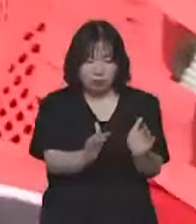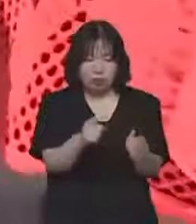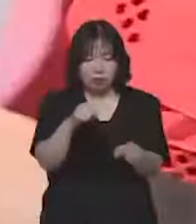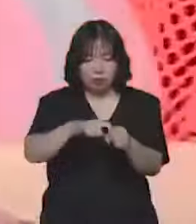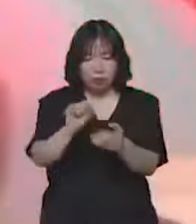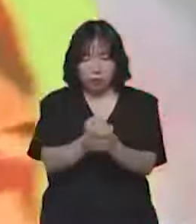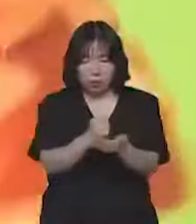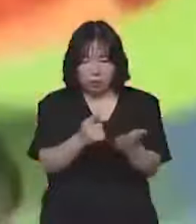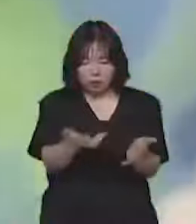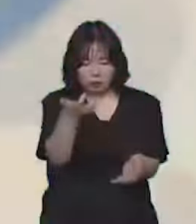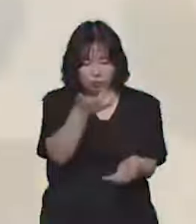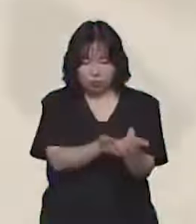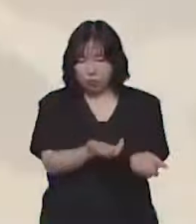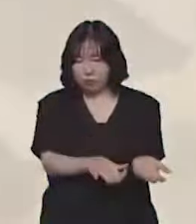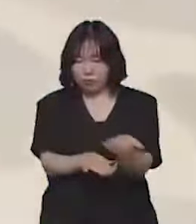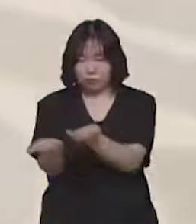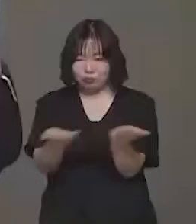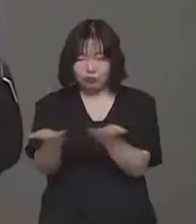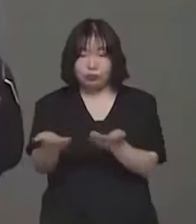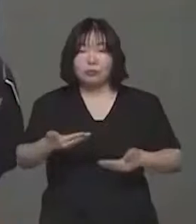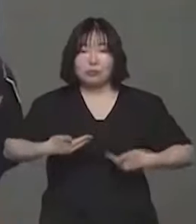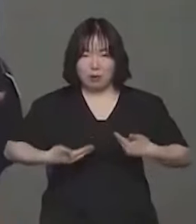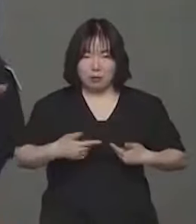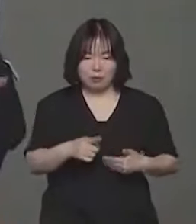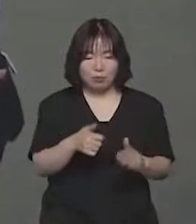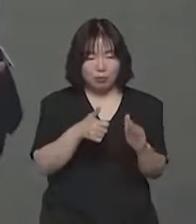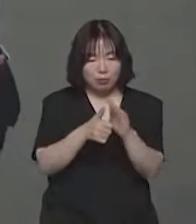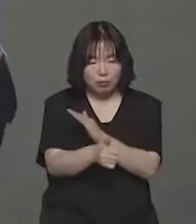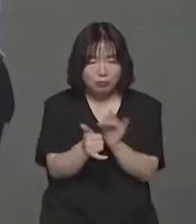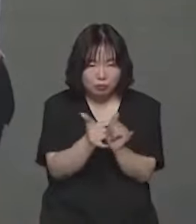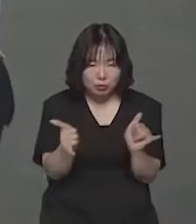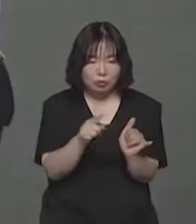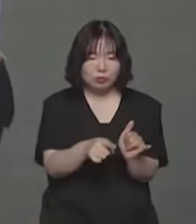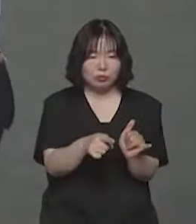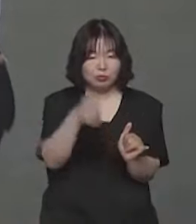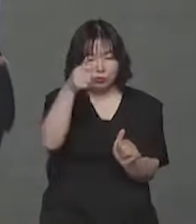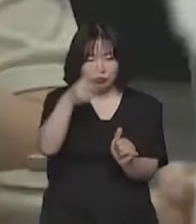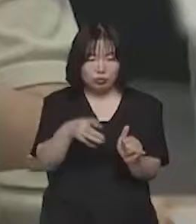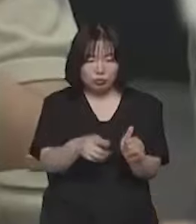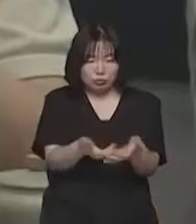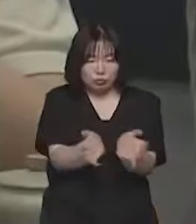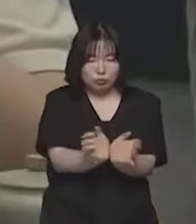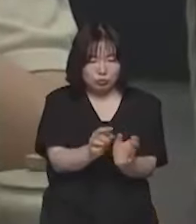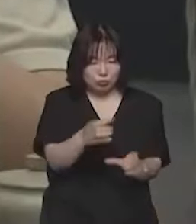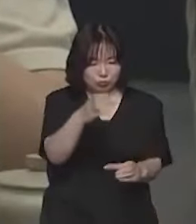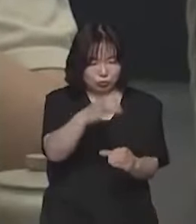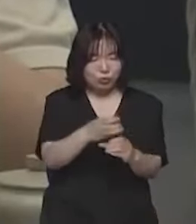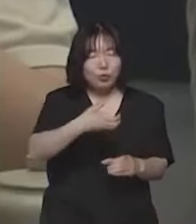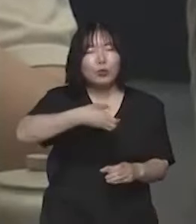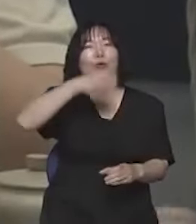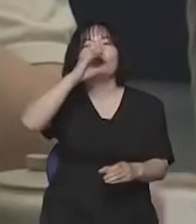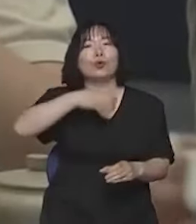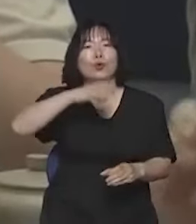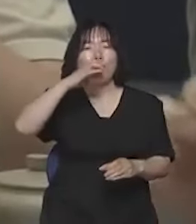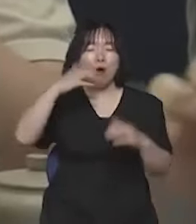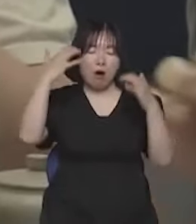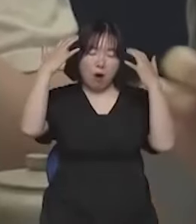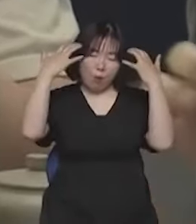종업원들의 손길이 분주합니다. 방문객들은 다회용 컵에 담긴 음료를 들이키며 더위를